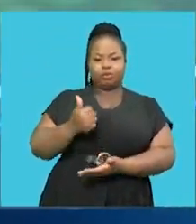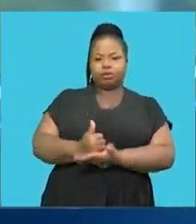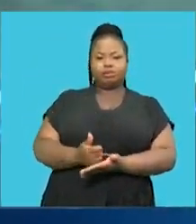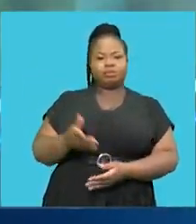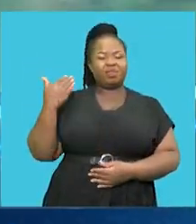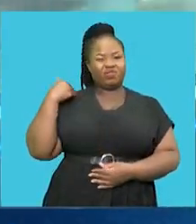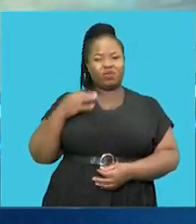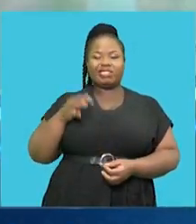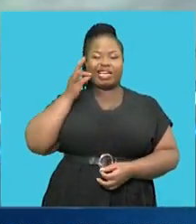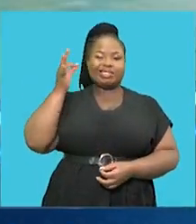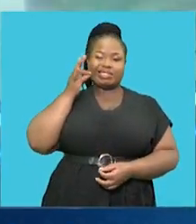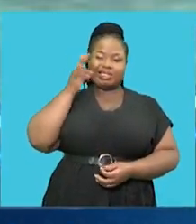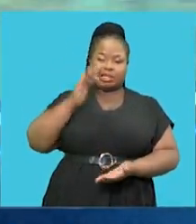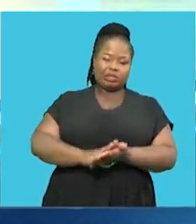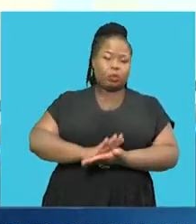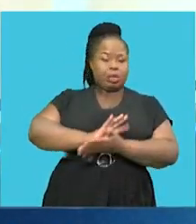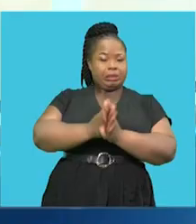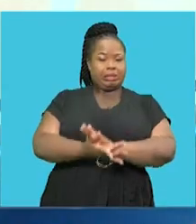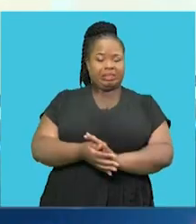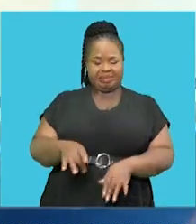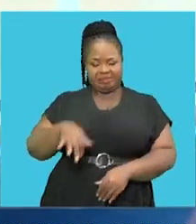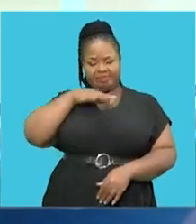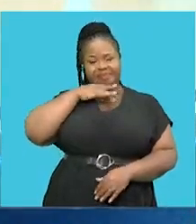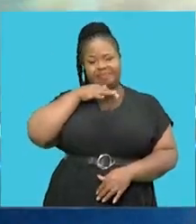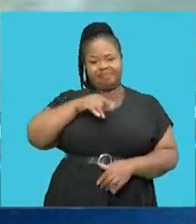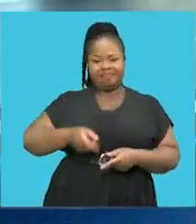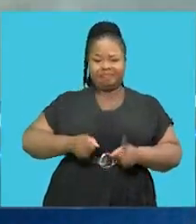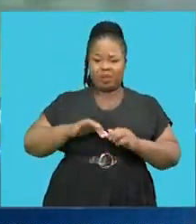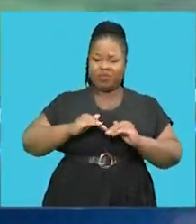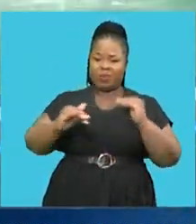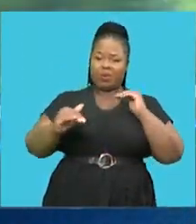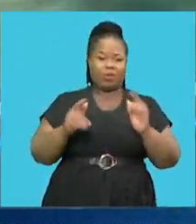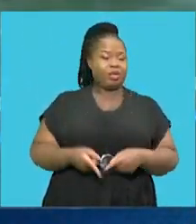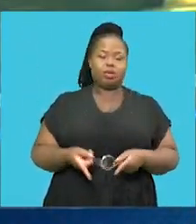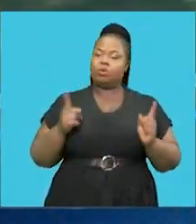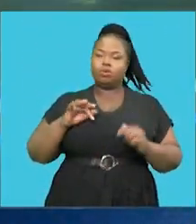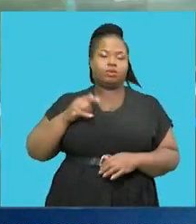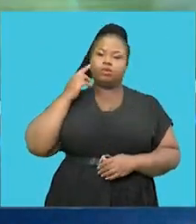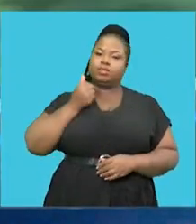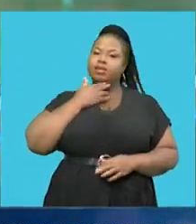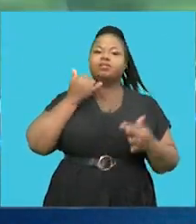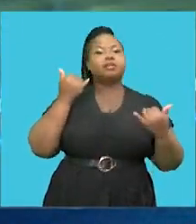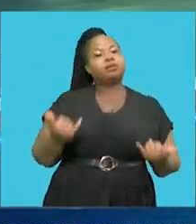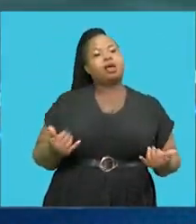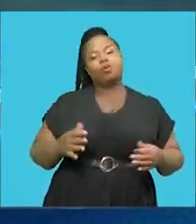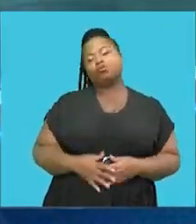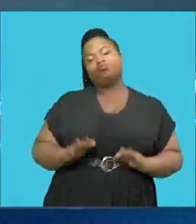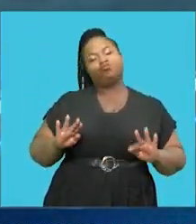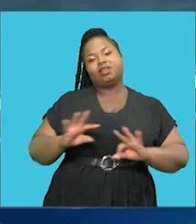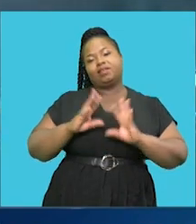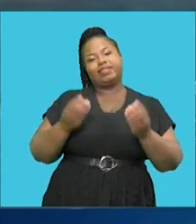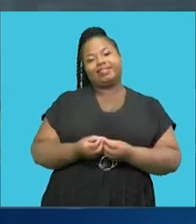besihlala emachapisini singcola phansi kunjani yazini bekungekho mnandi. So khona manje hayi yonke